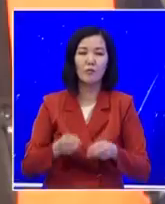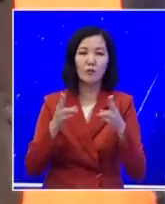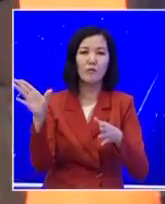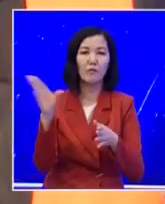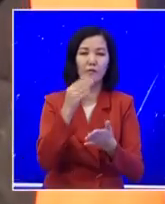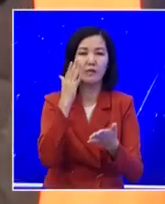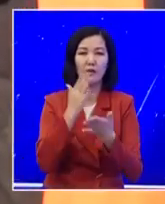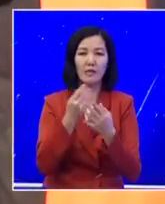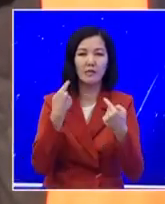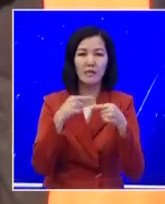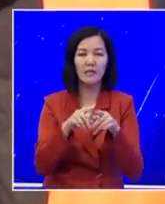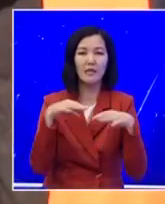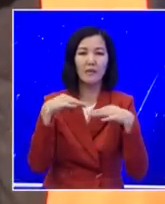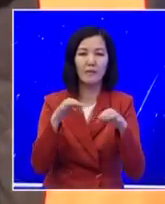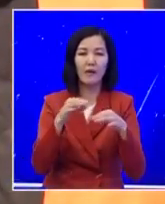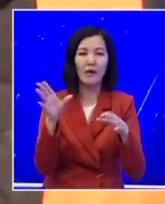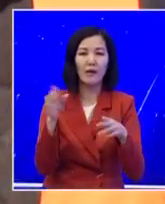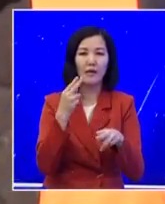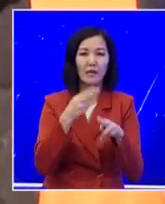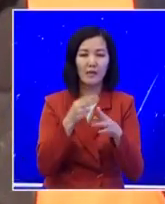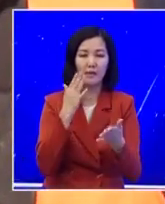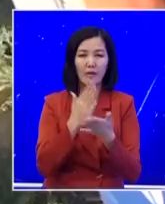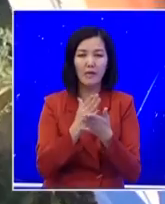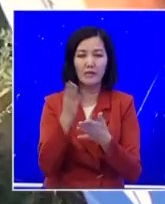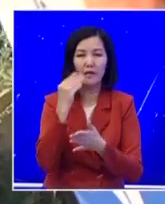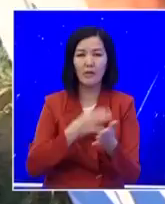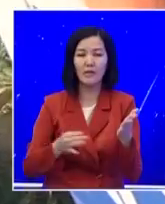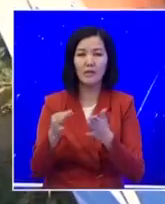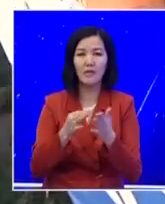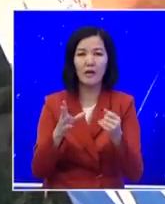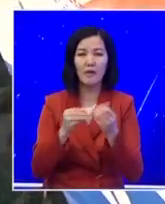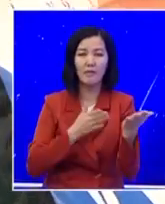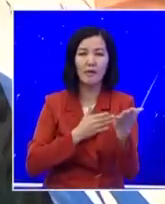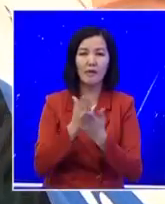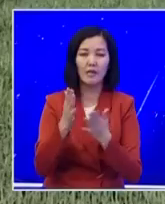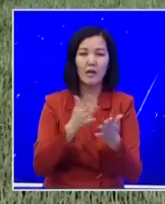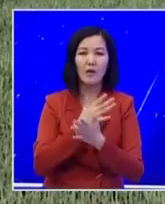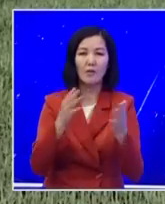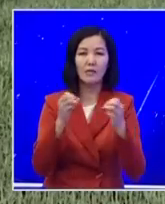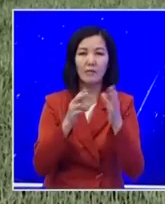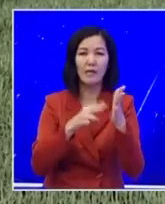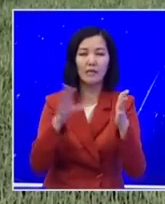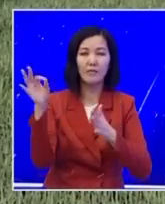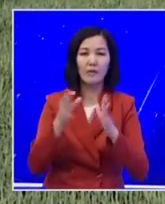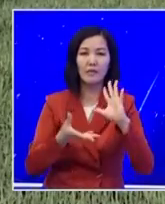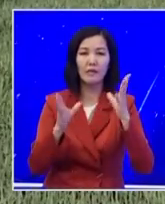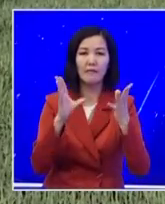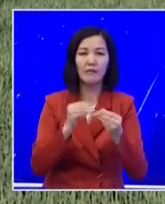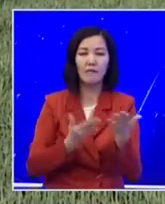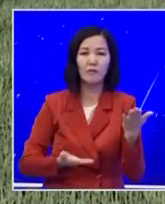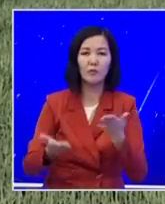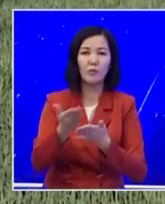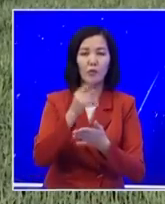так и техники. Однако нужно учесть, что Алматинская область – регион аграрный и дает почти 17% всего валового сбора